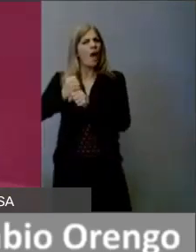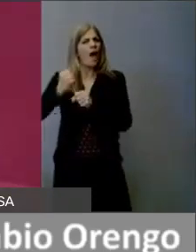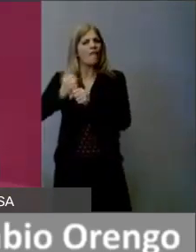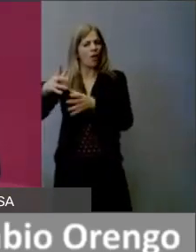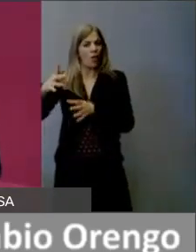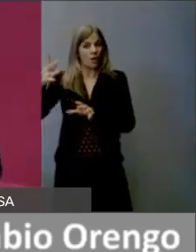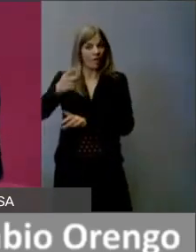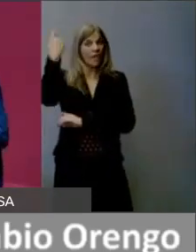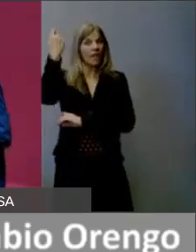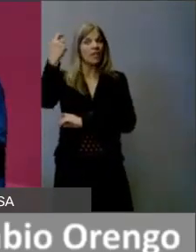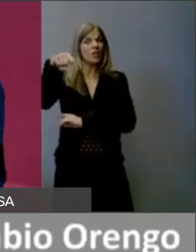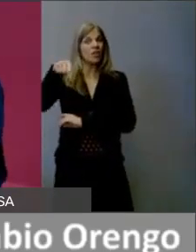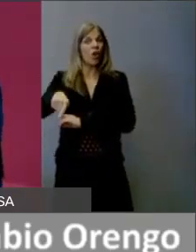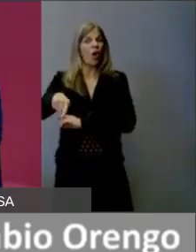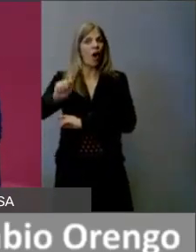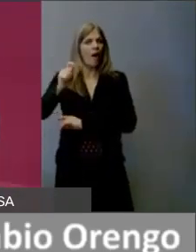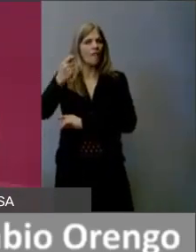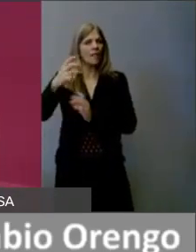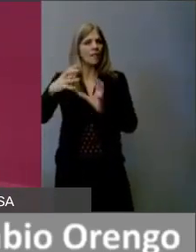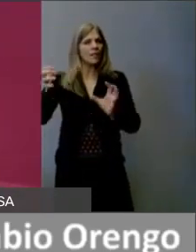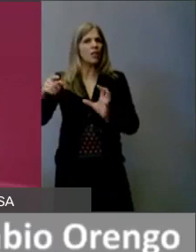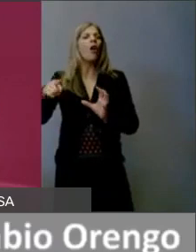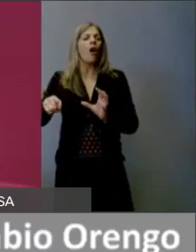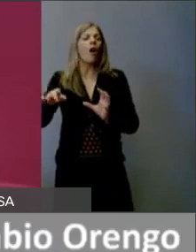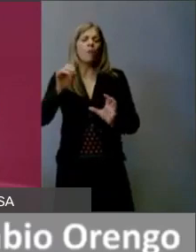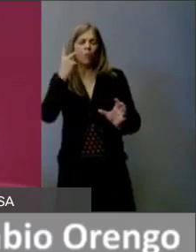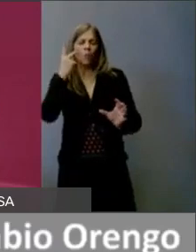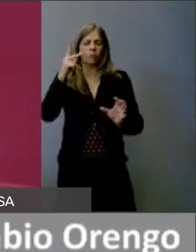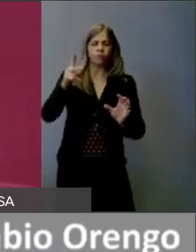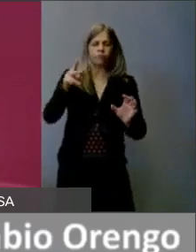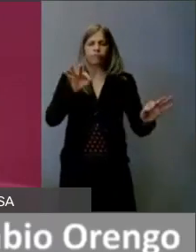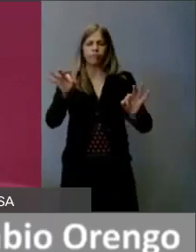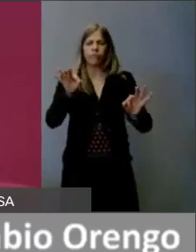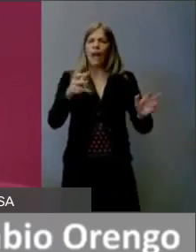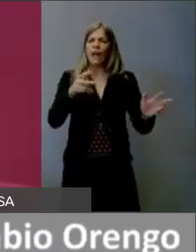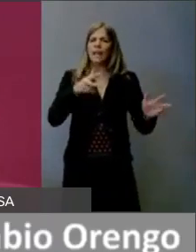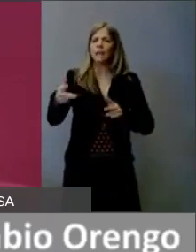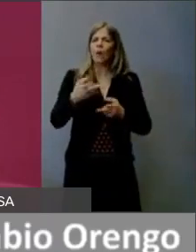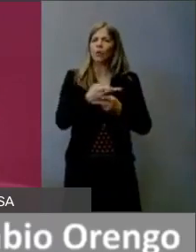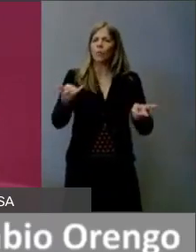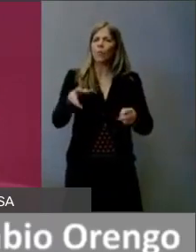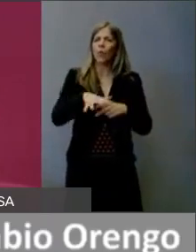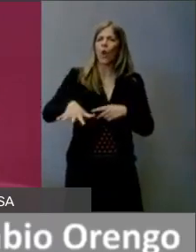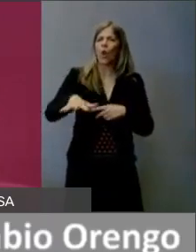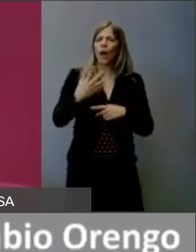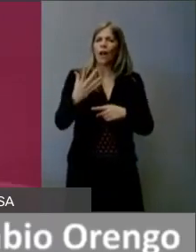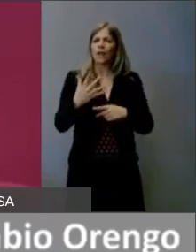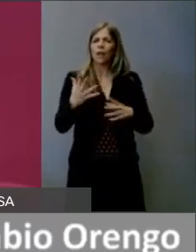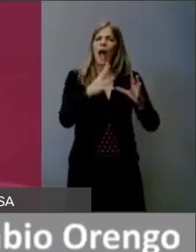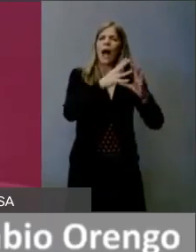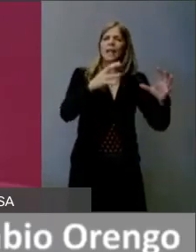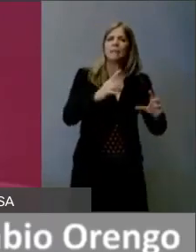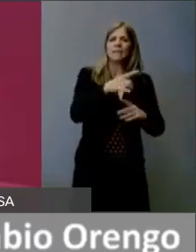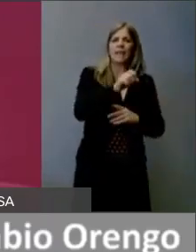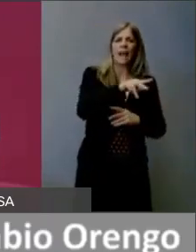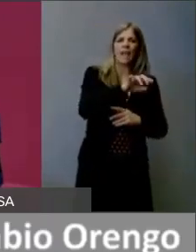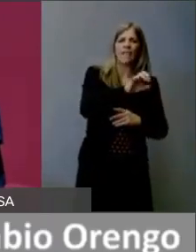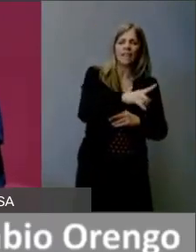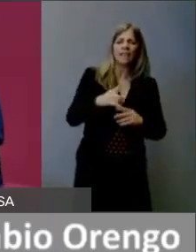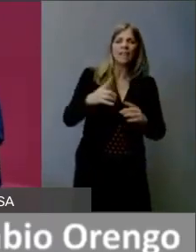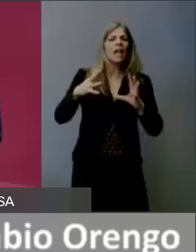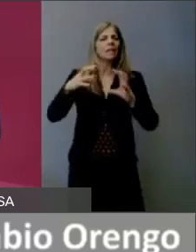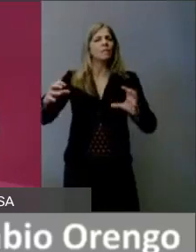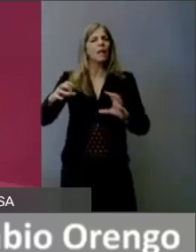di due punti nevralgici del trasporto pubblico locale, che sono la rimessa delle gavette e di Staglieno.